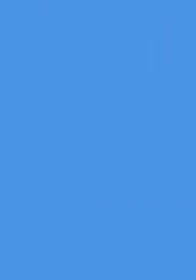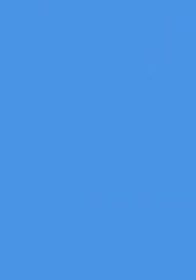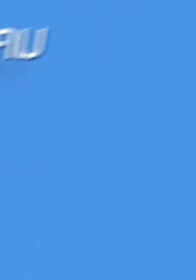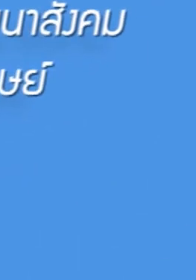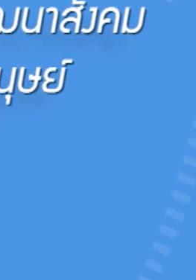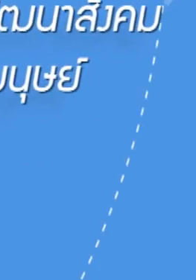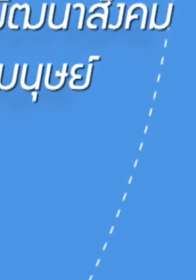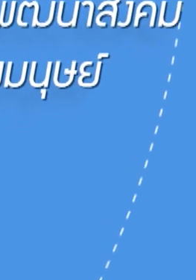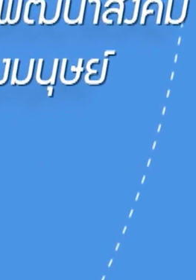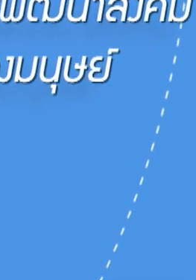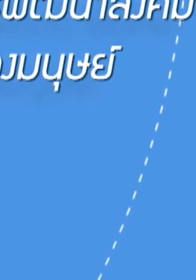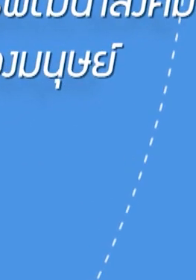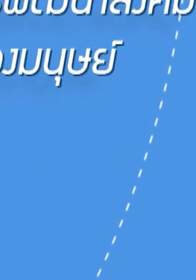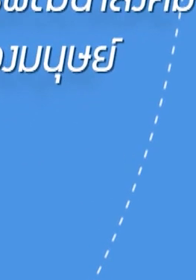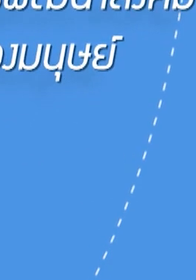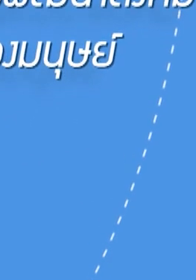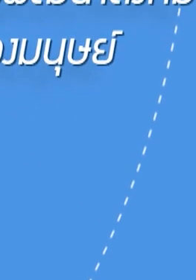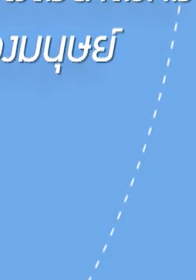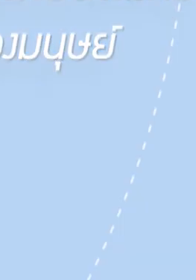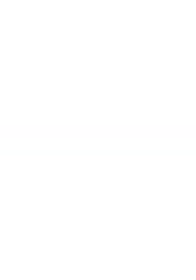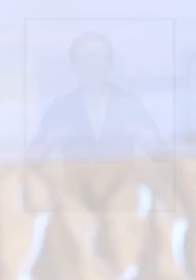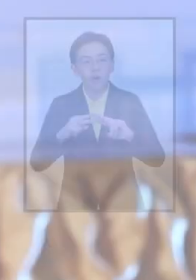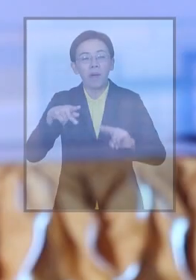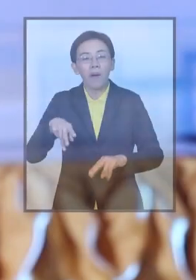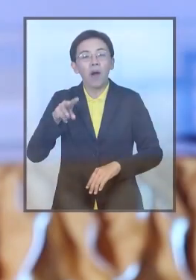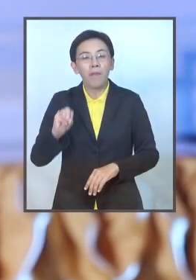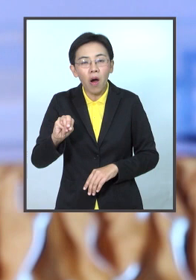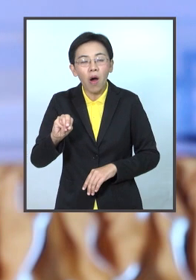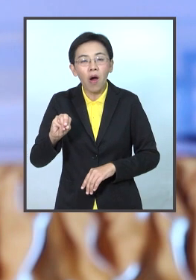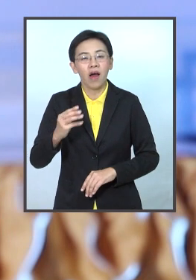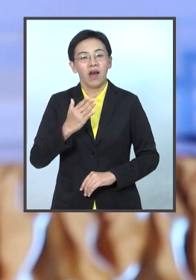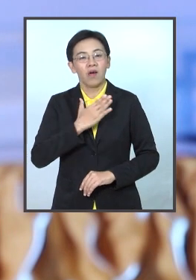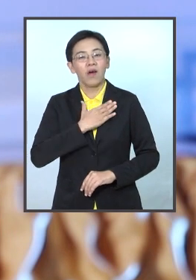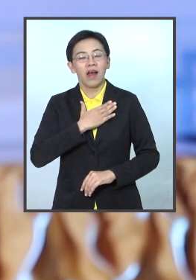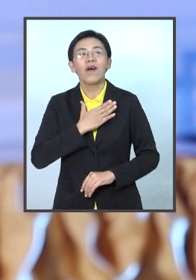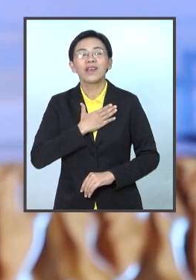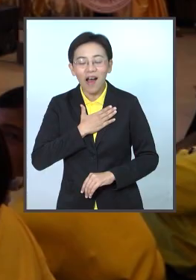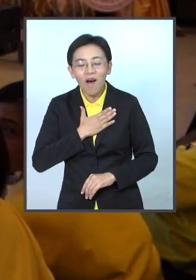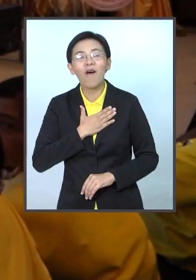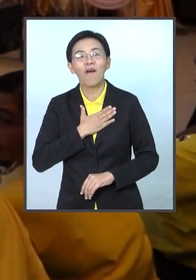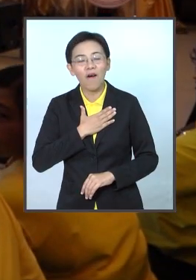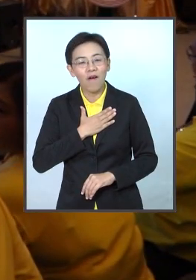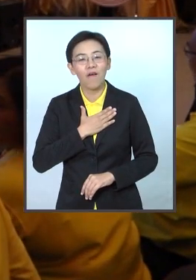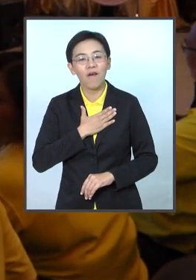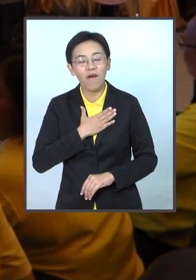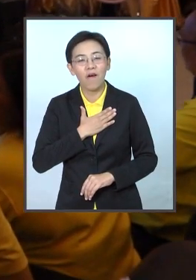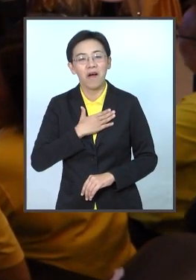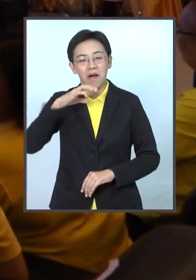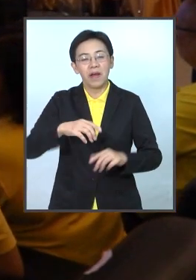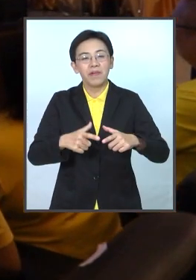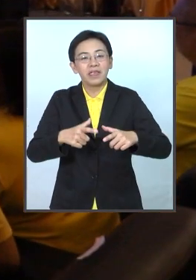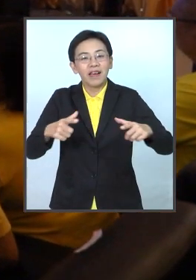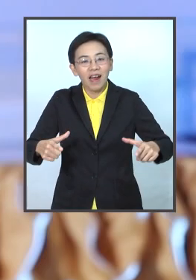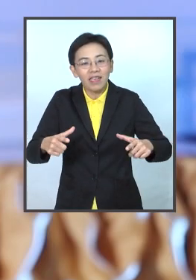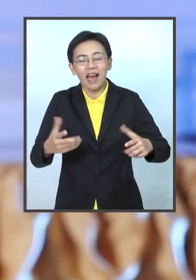ทางกระทรวงพม.เองนะครับก็เช่นเดียวกันนะครับเรามีพื้นที่ตรงนี้อยู่เป็นพื้นที่ที่